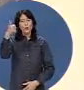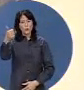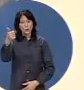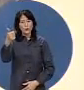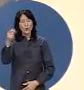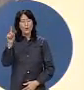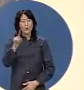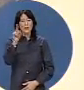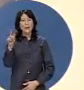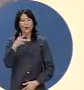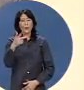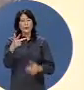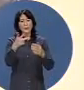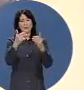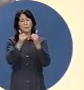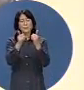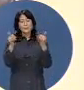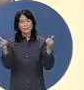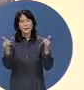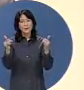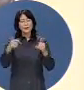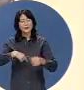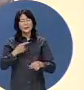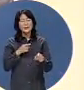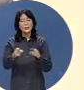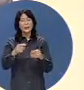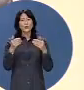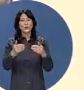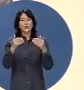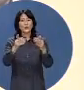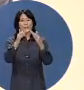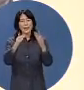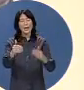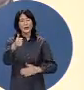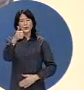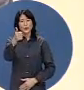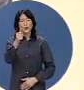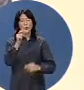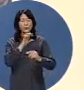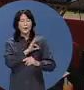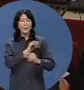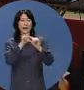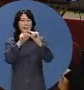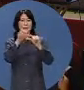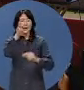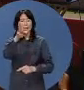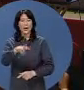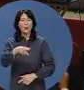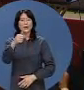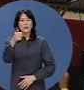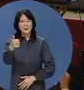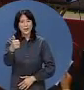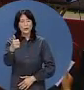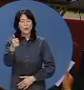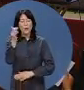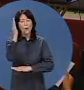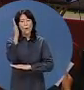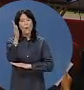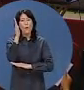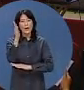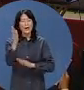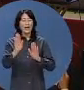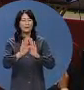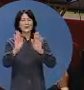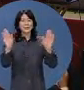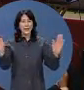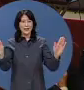授で生駒市市民自治推進会議会長中川郁夫さんの基調講演が行われました。